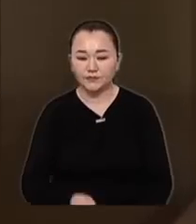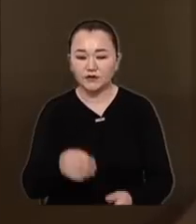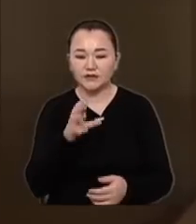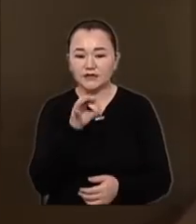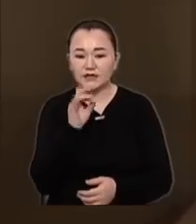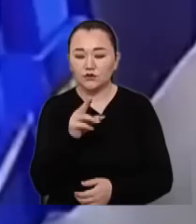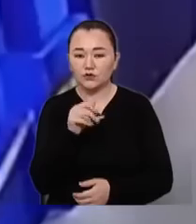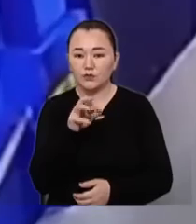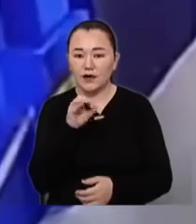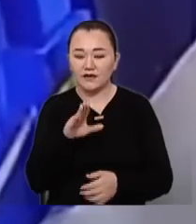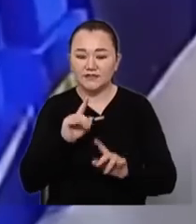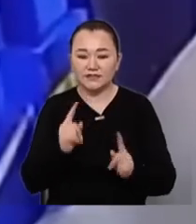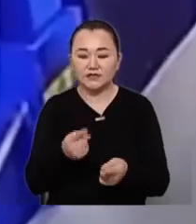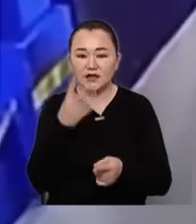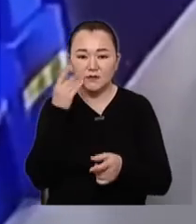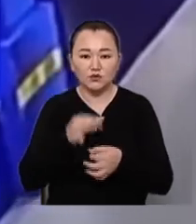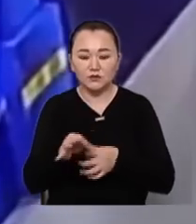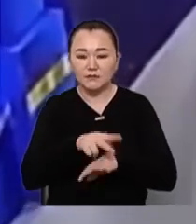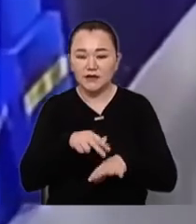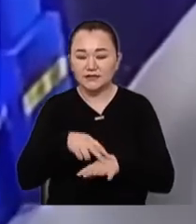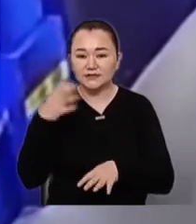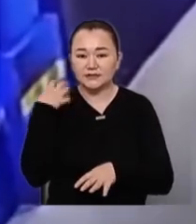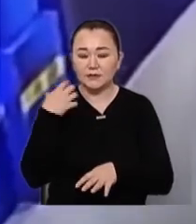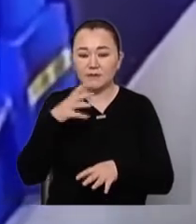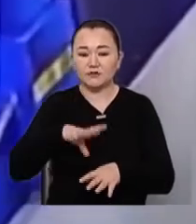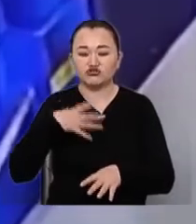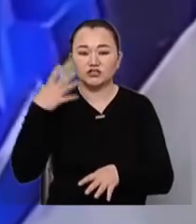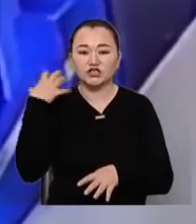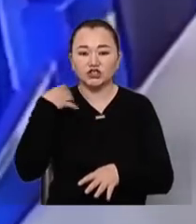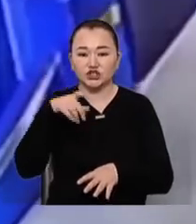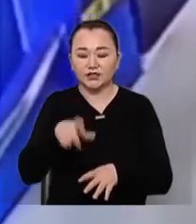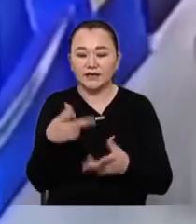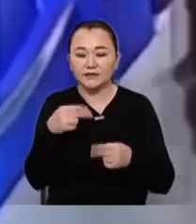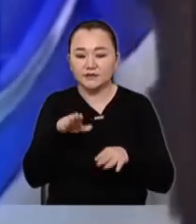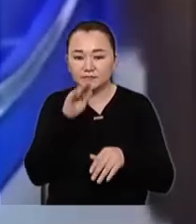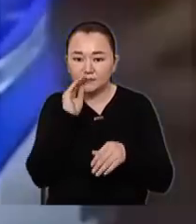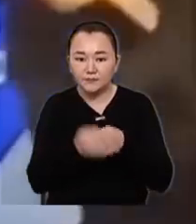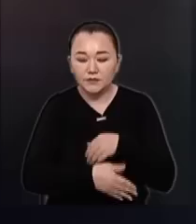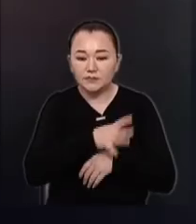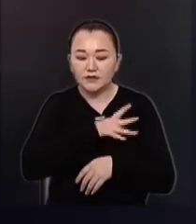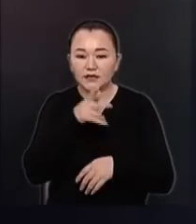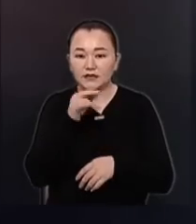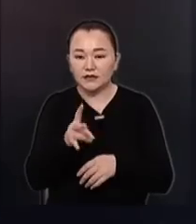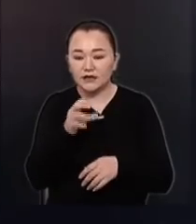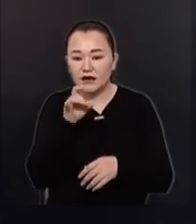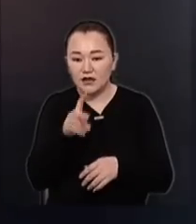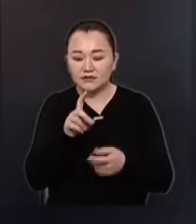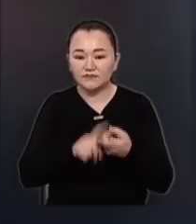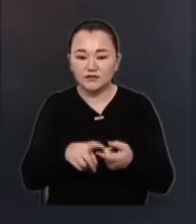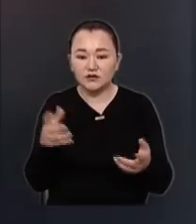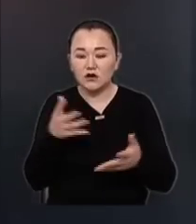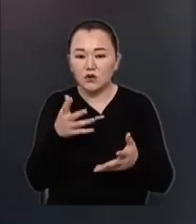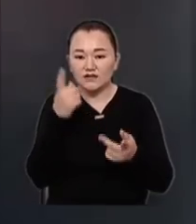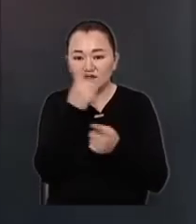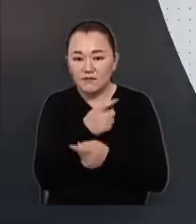Серік Күдебаев ұсталды. Алматы облысы полиция департаментінің экс-бастығы қай жерде жасырынған? Генералға қатысты тағы қандай тың